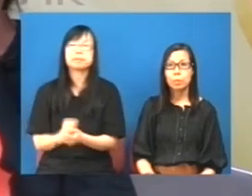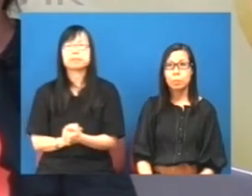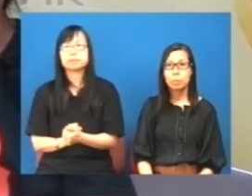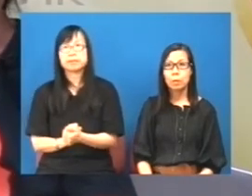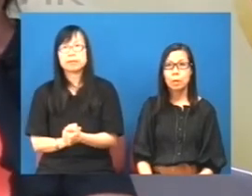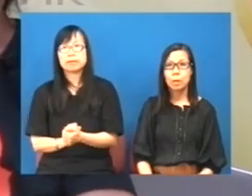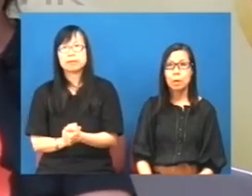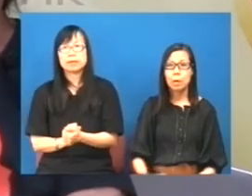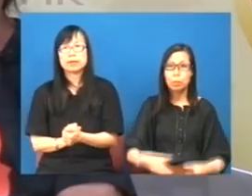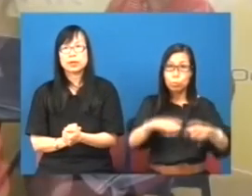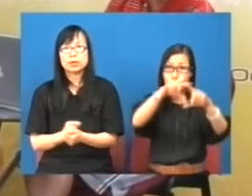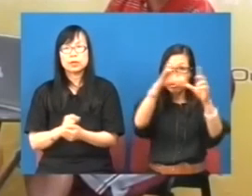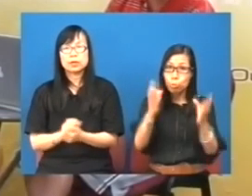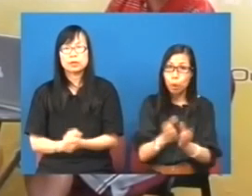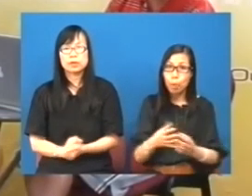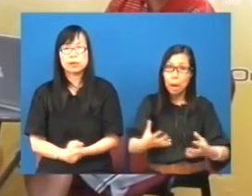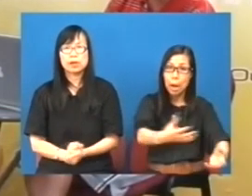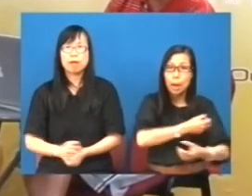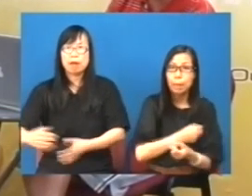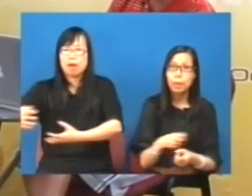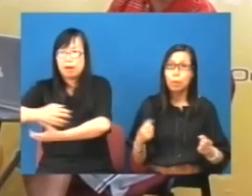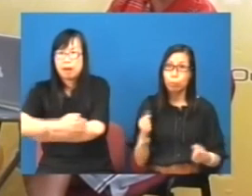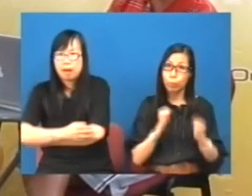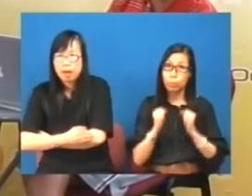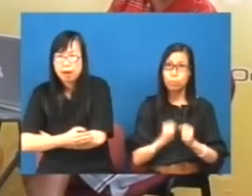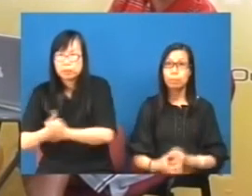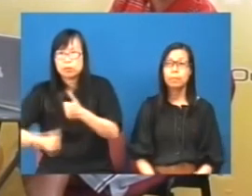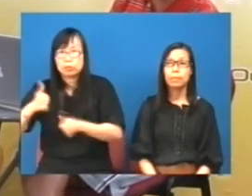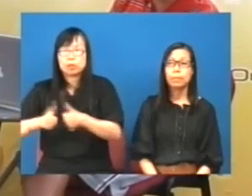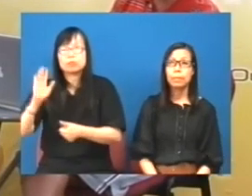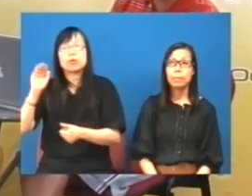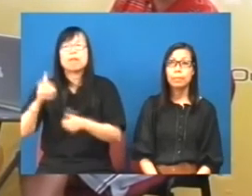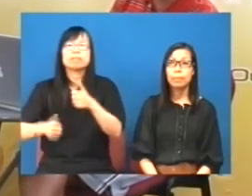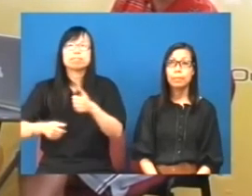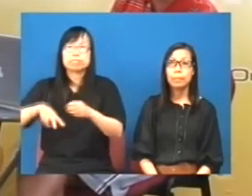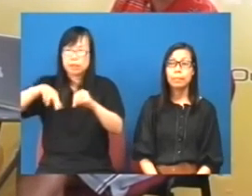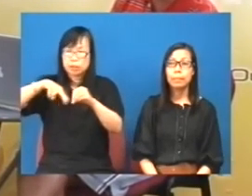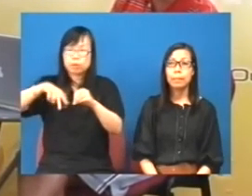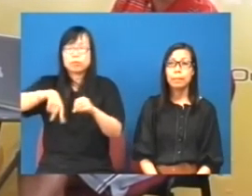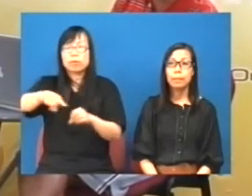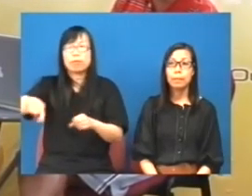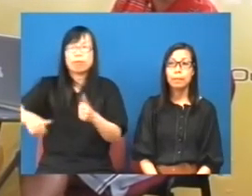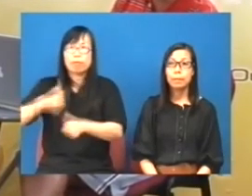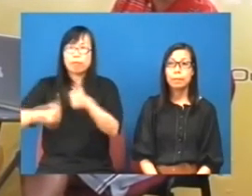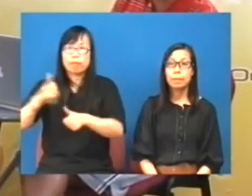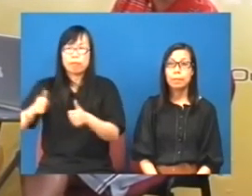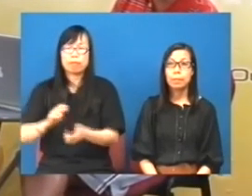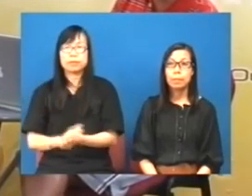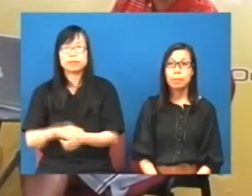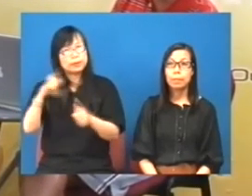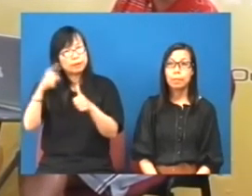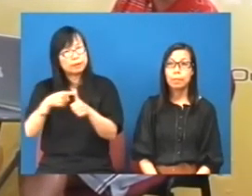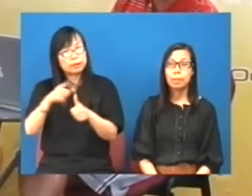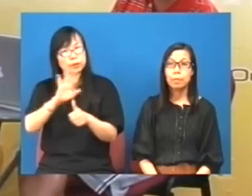籃球賽其實對草籃球賽還是當球賽但問題是如果第一你不能夠